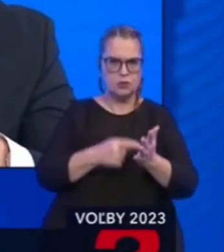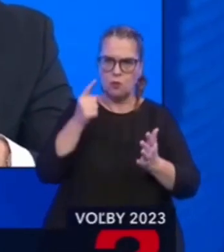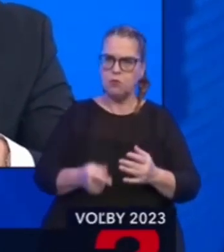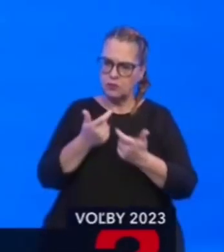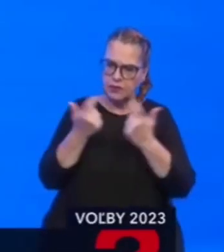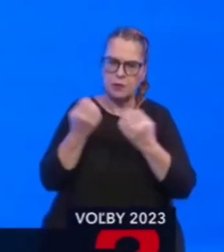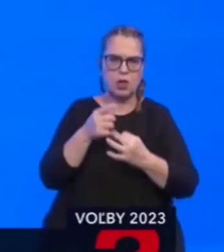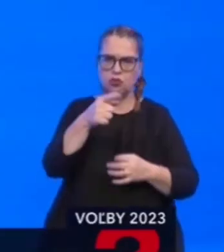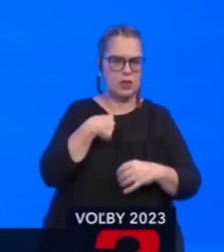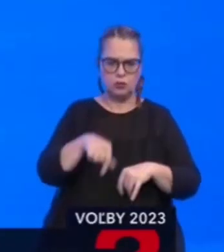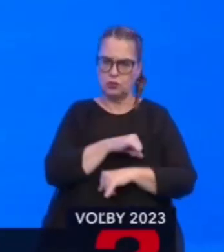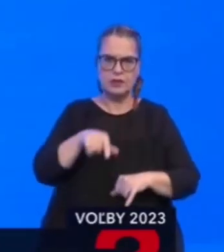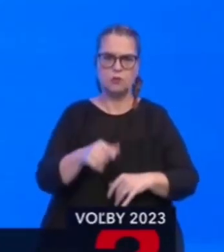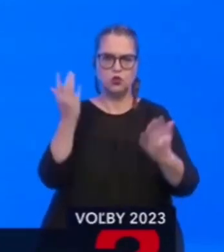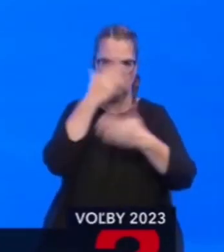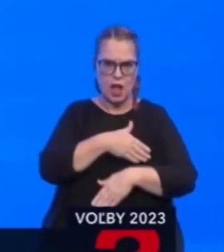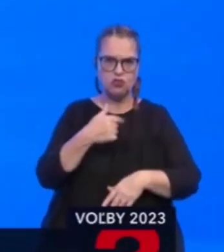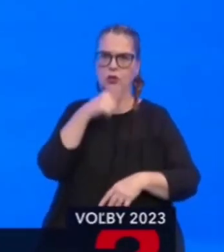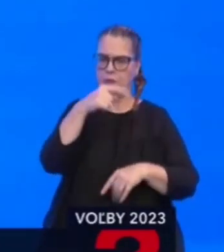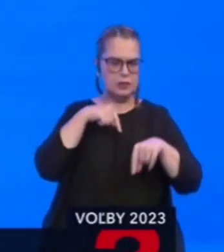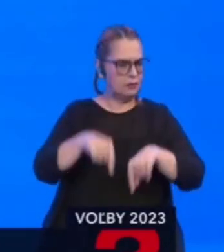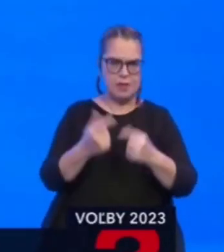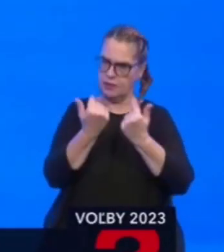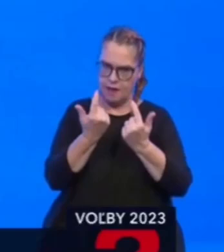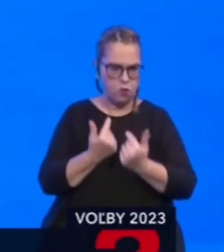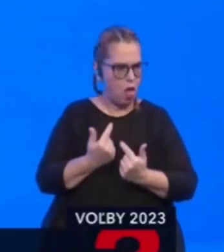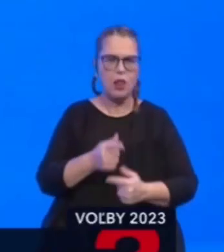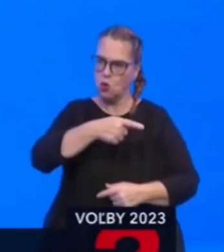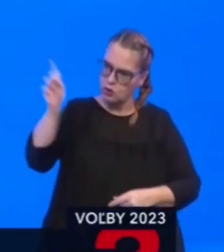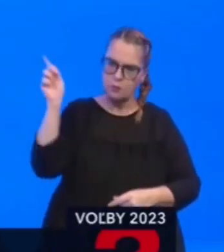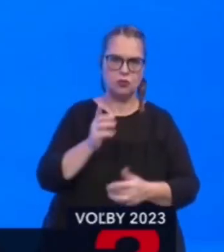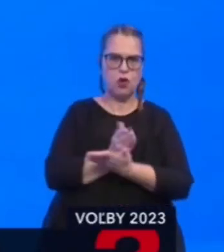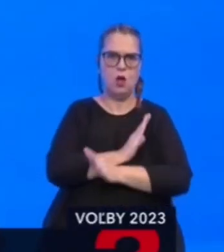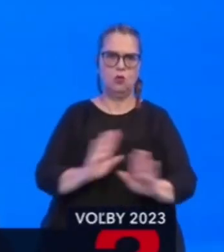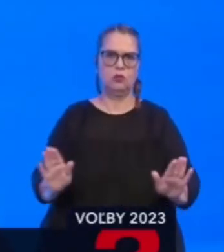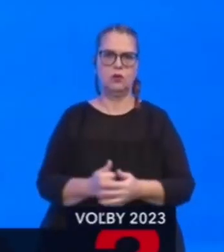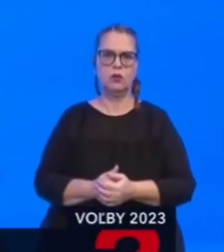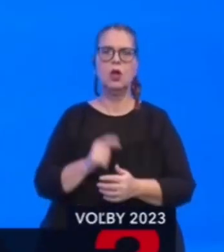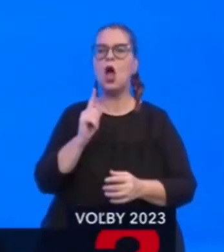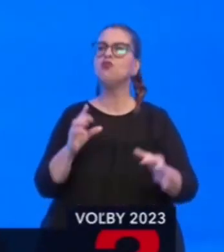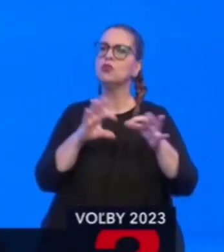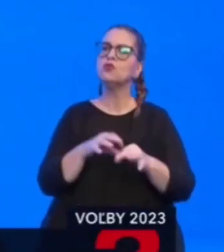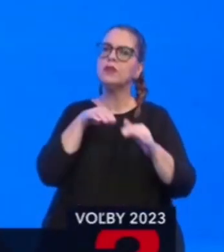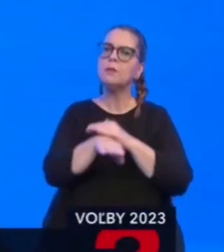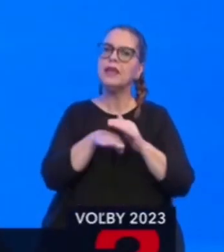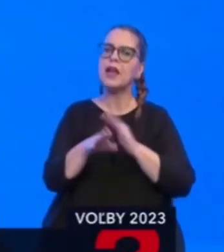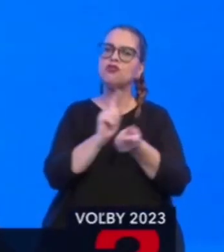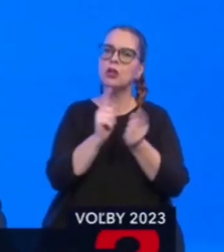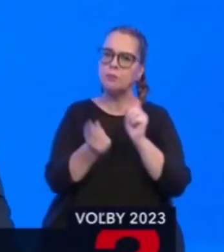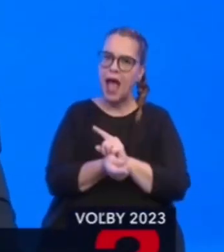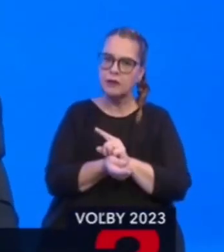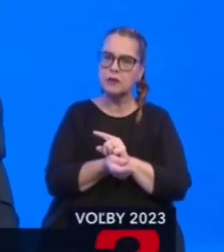zdôvodňovať, že prečo ťa tu nechcem, si tu nelegálne, my sme ťa sem nepozvali, choď preč a hotovo. A čo sa týka toho migračného paktu,